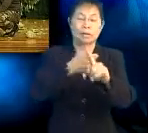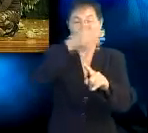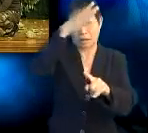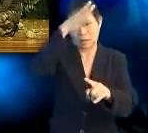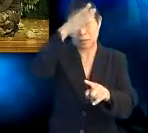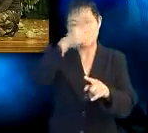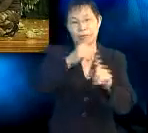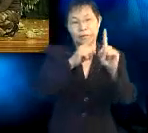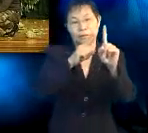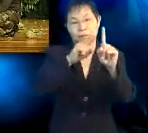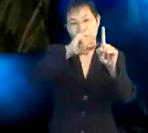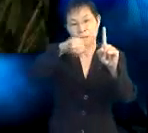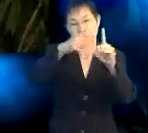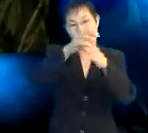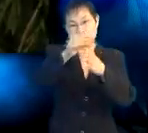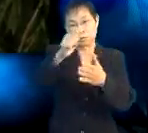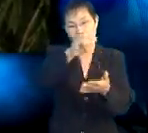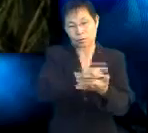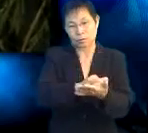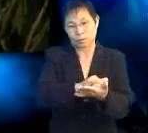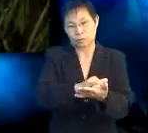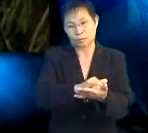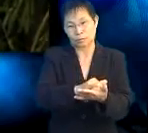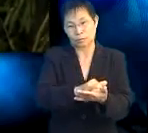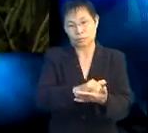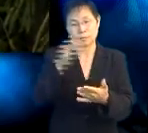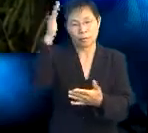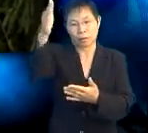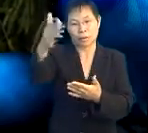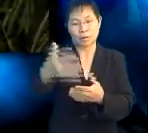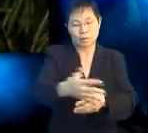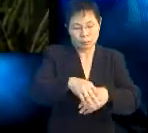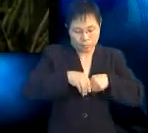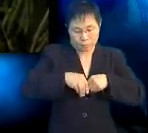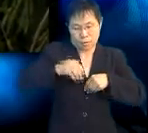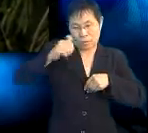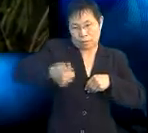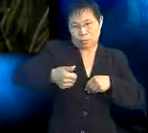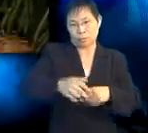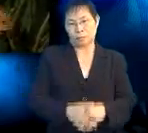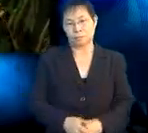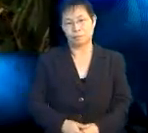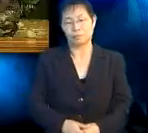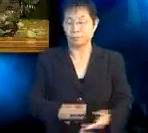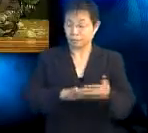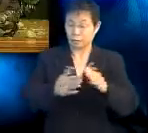bernilai RM1,000,000 itu akan kami terima pada esok hari.